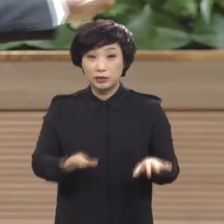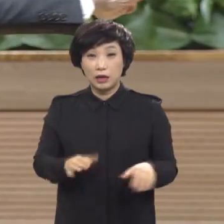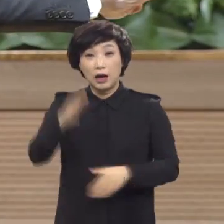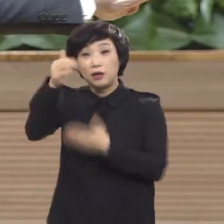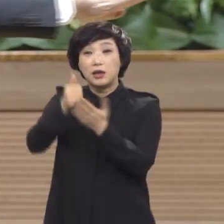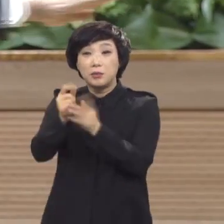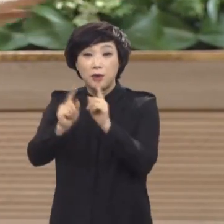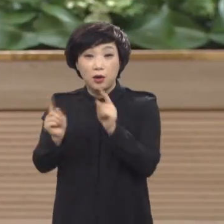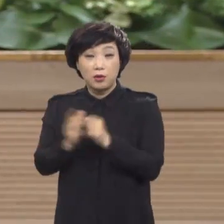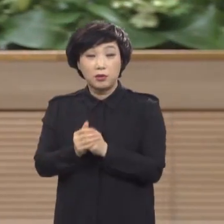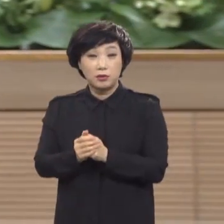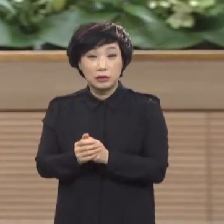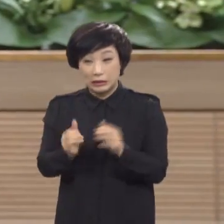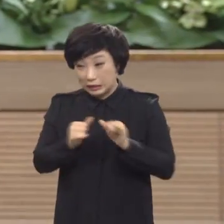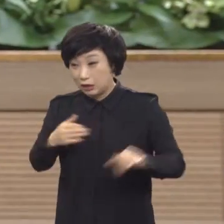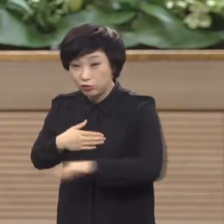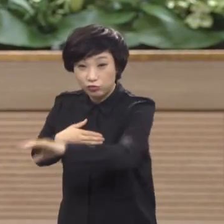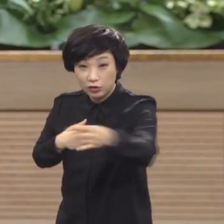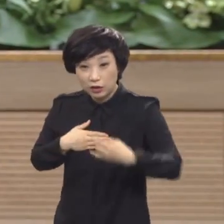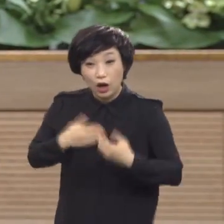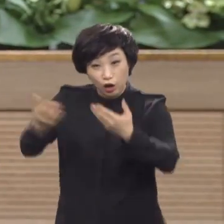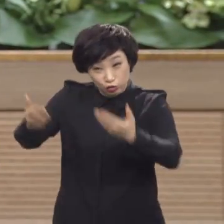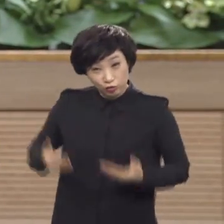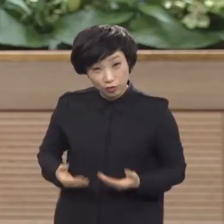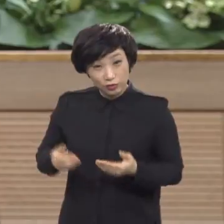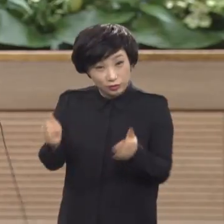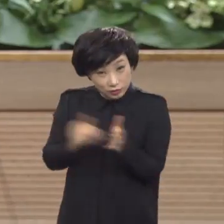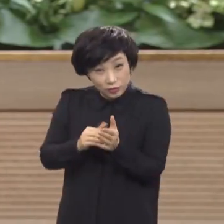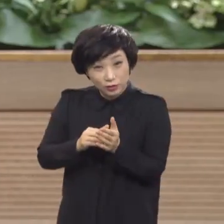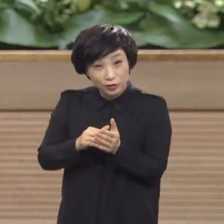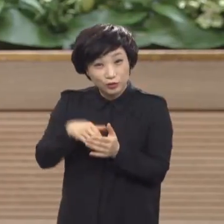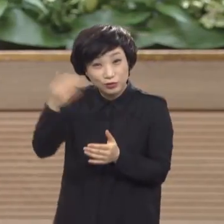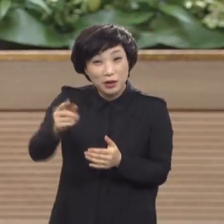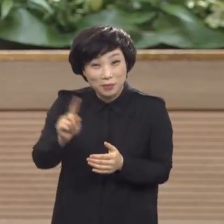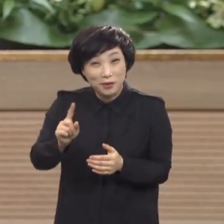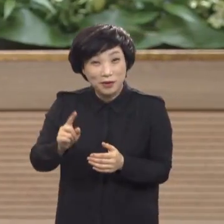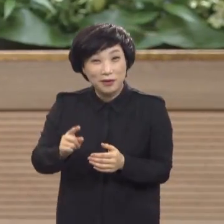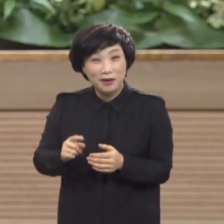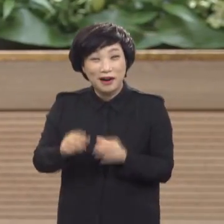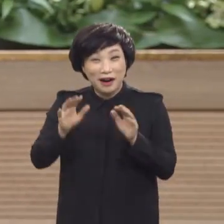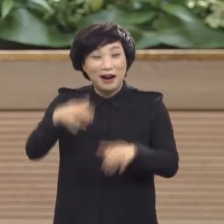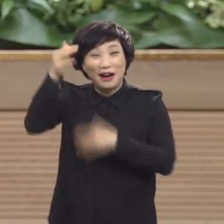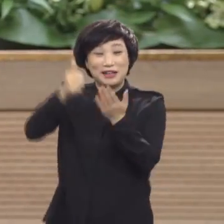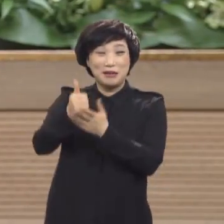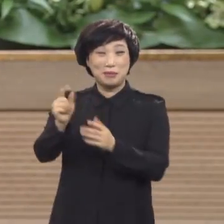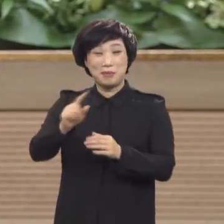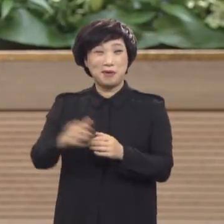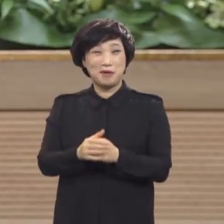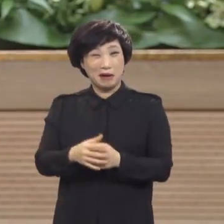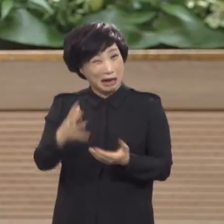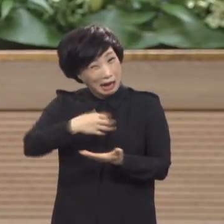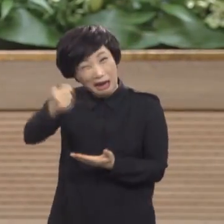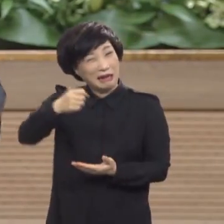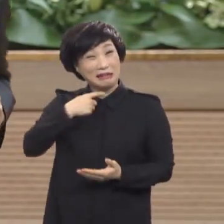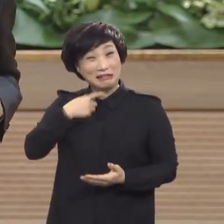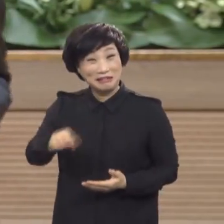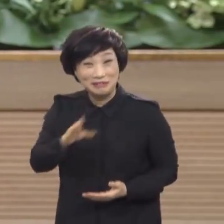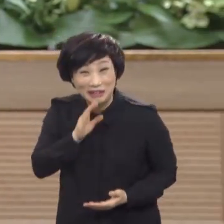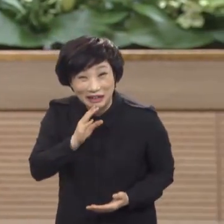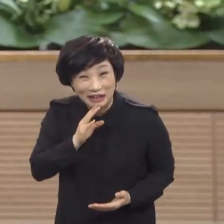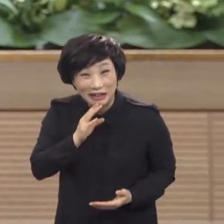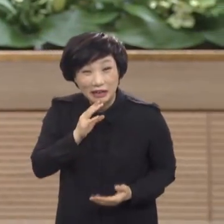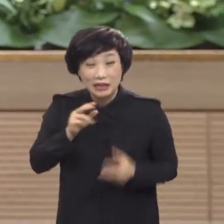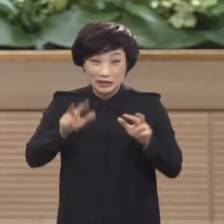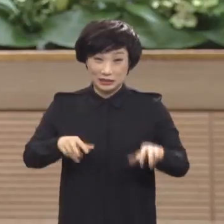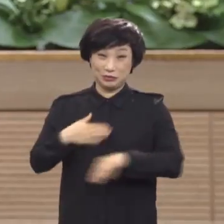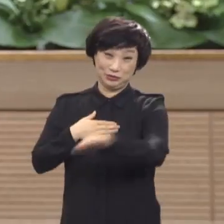하나님은 인간에게 한번 딱 주신 다음에는 한 번도 시비를 걸지 않으셨어.